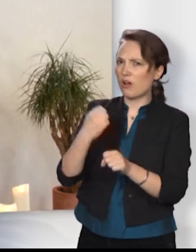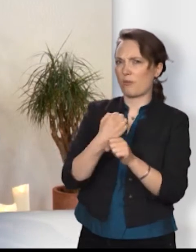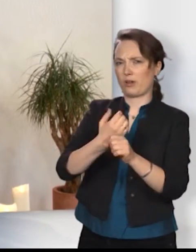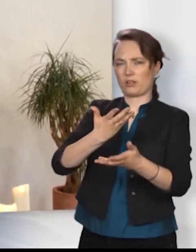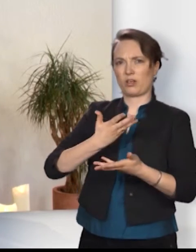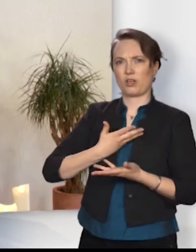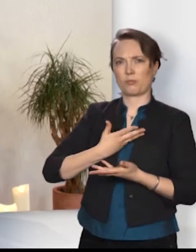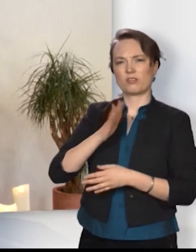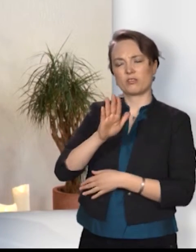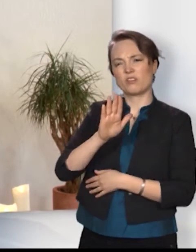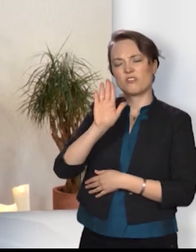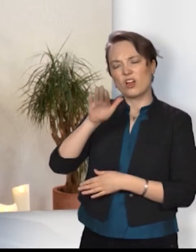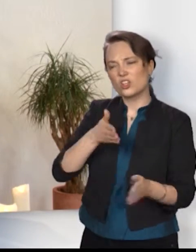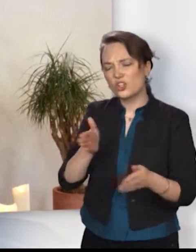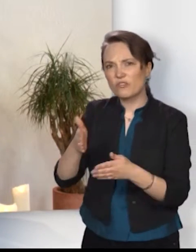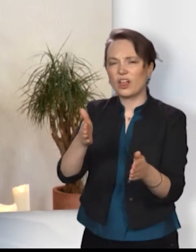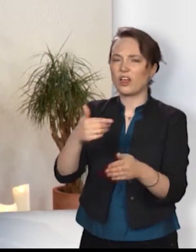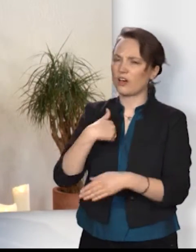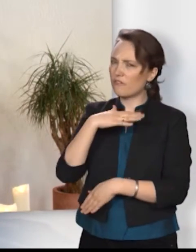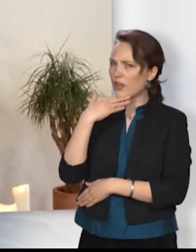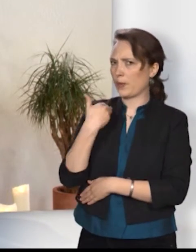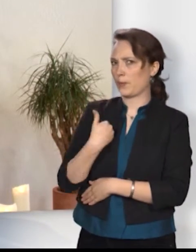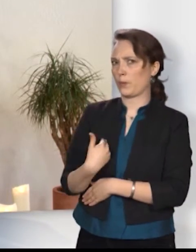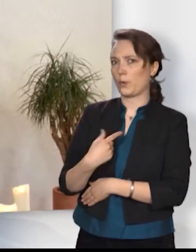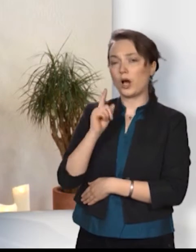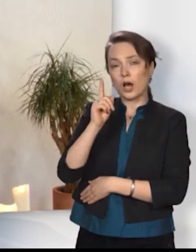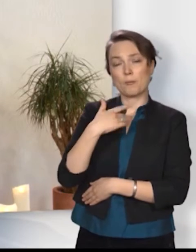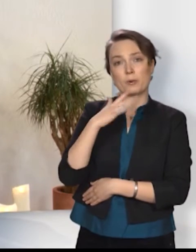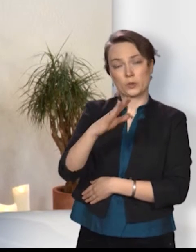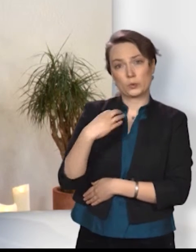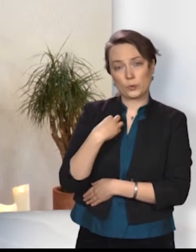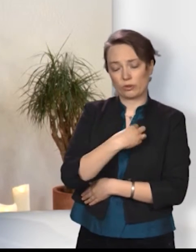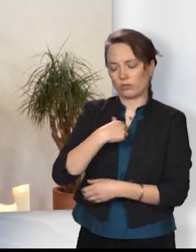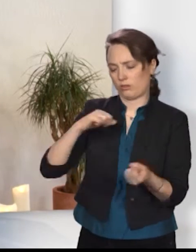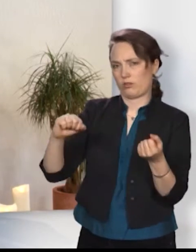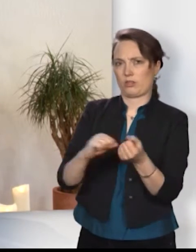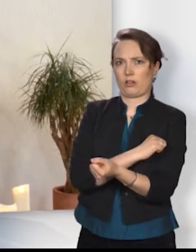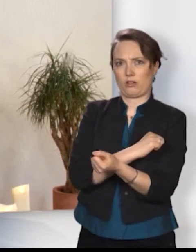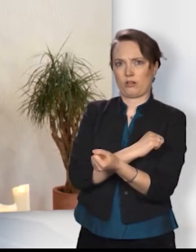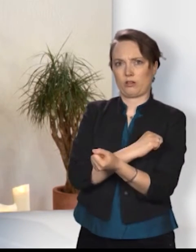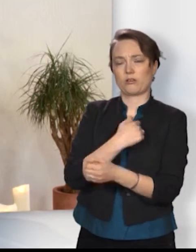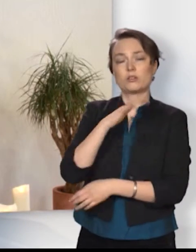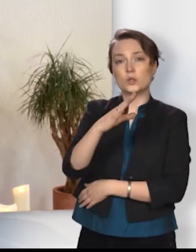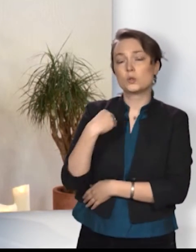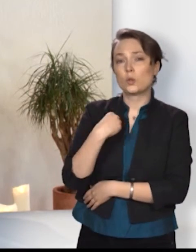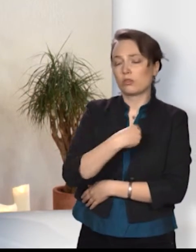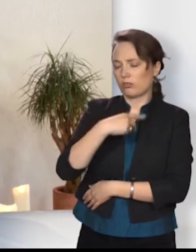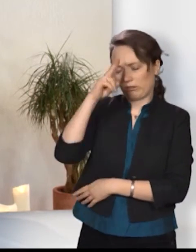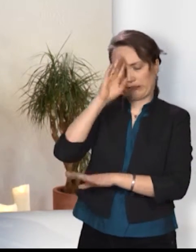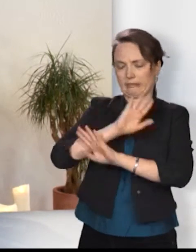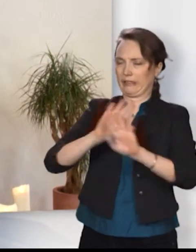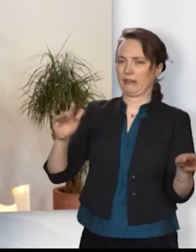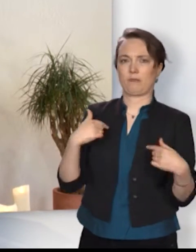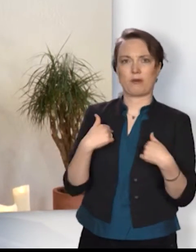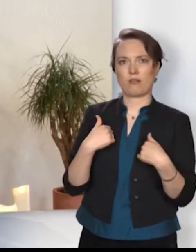tilge deine Übertretungen um meinetwillen und gedenke deiner Sünden nicht mehr. Ist das nicht fantastisch? Ist das